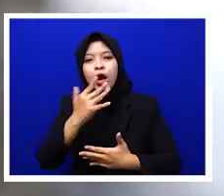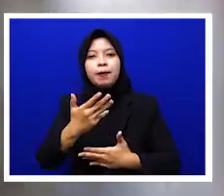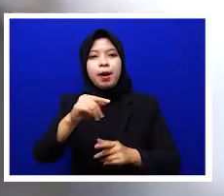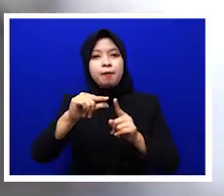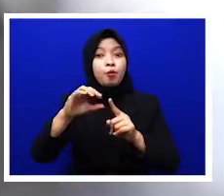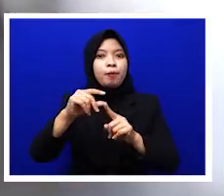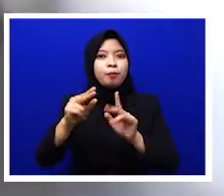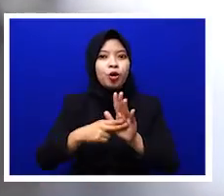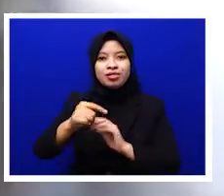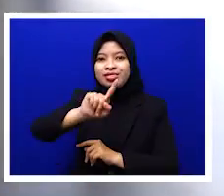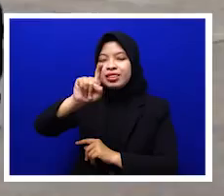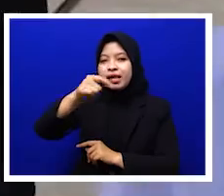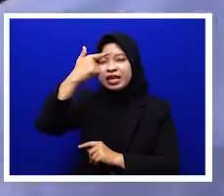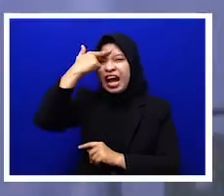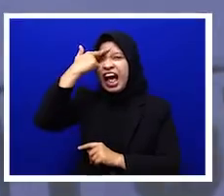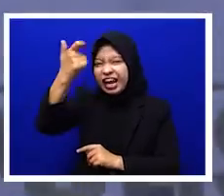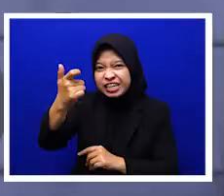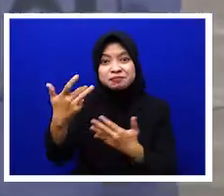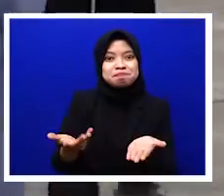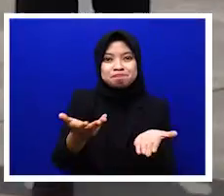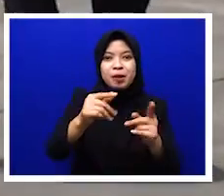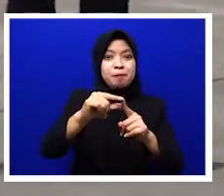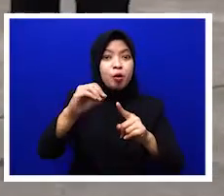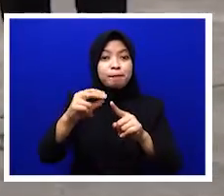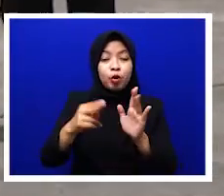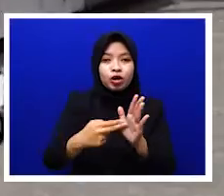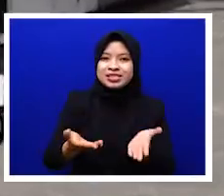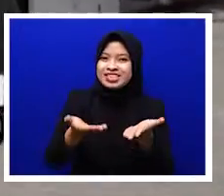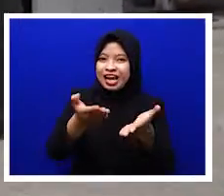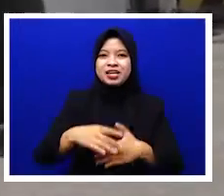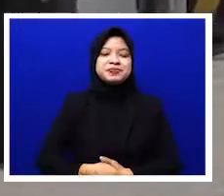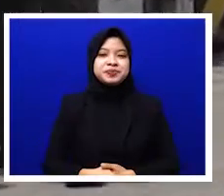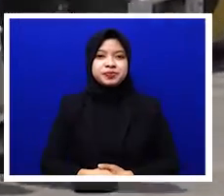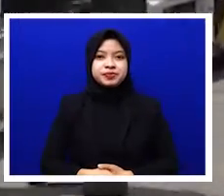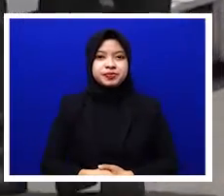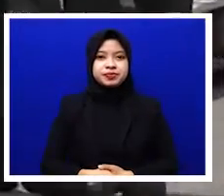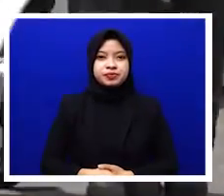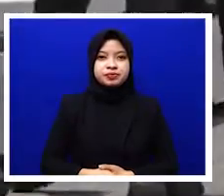tanya lebih lanjut ke Bang Jack deh. Balik lagi ke Popon, silahkan Popon.